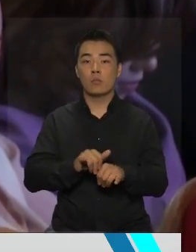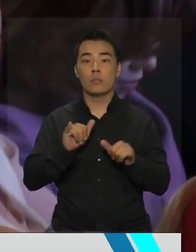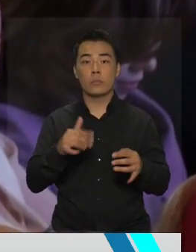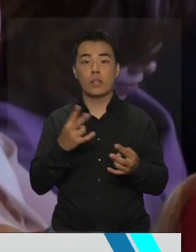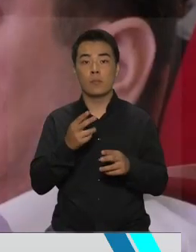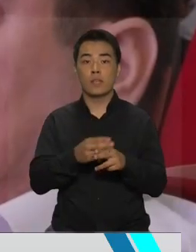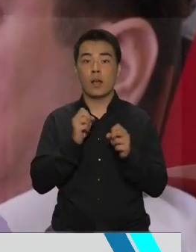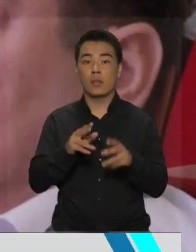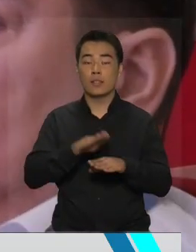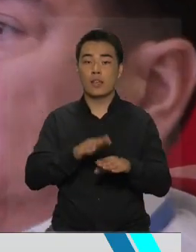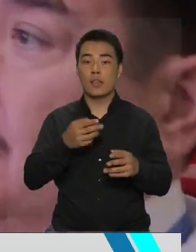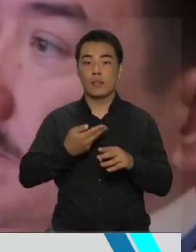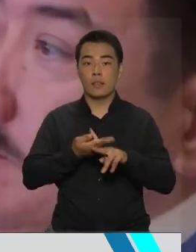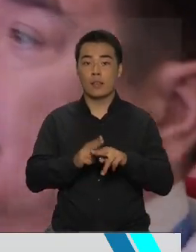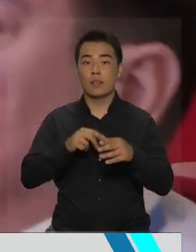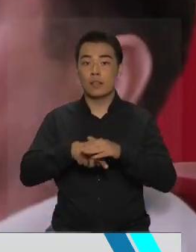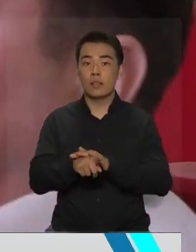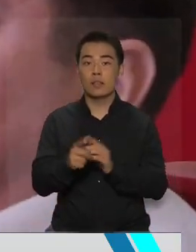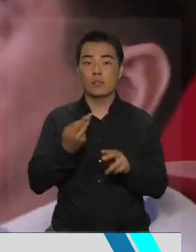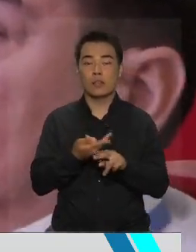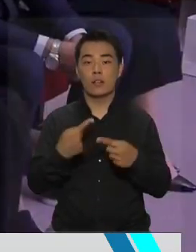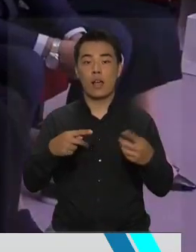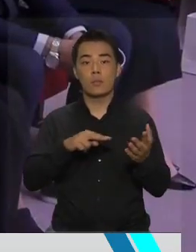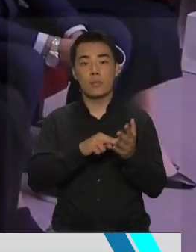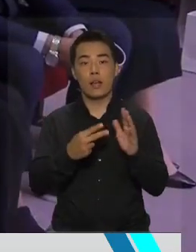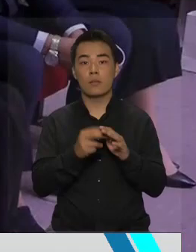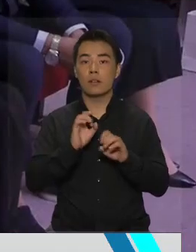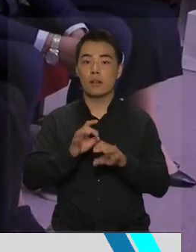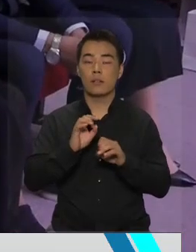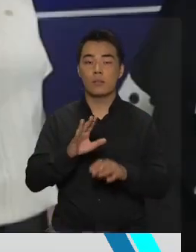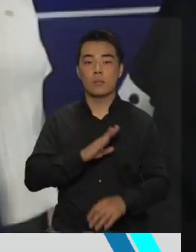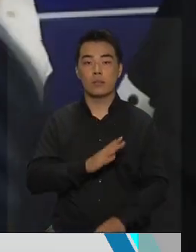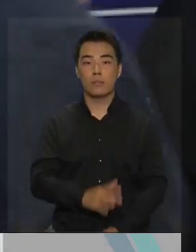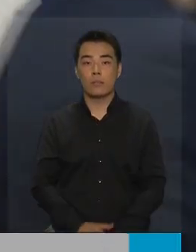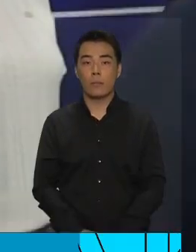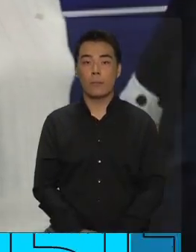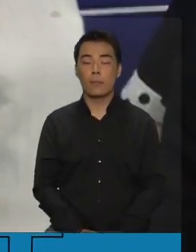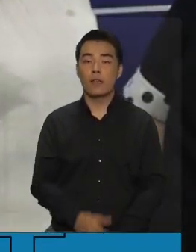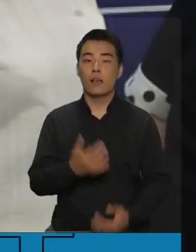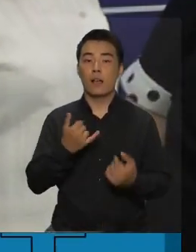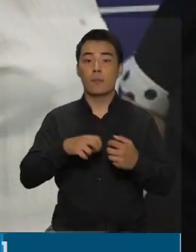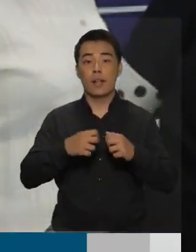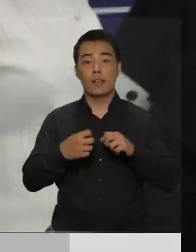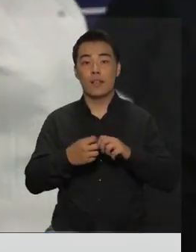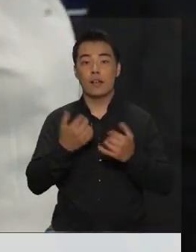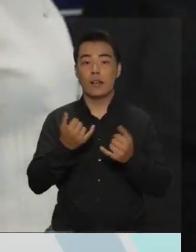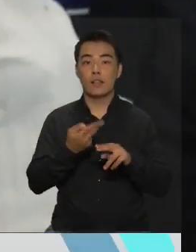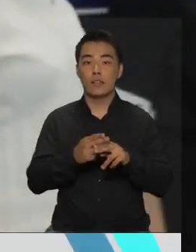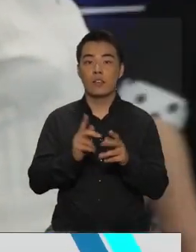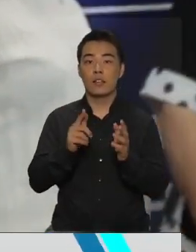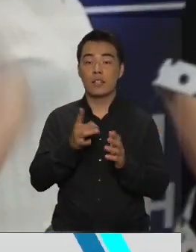балалардың қауіпсіз ортасын қамтамасыз ету мақсатында бірнеше пилоттық жоба жүзеге асырылады. Мәселен, республиканың 7